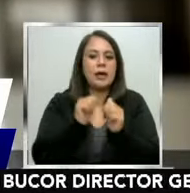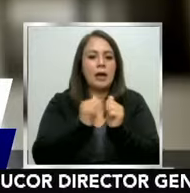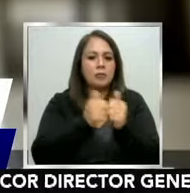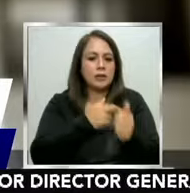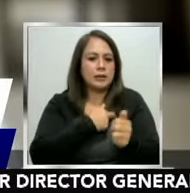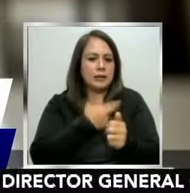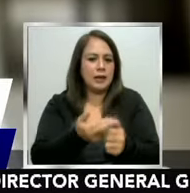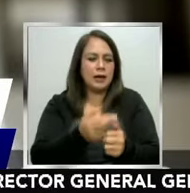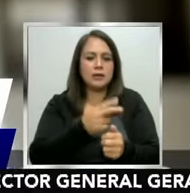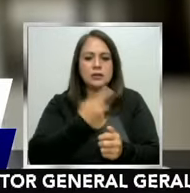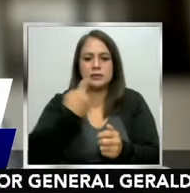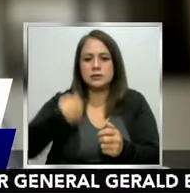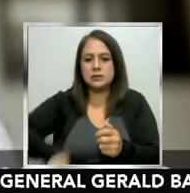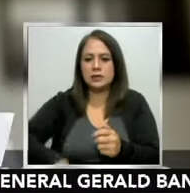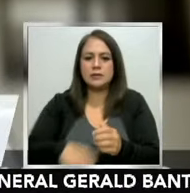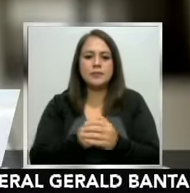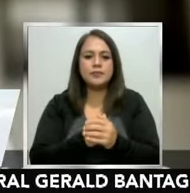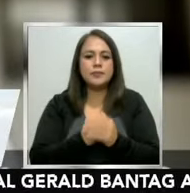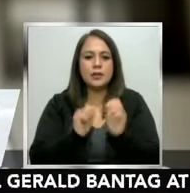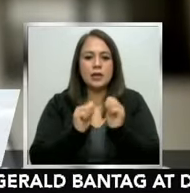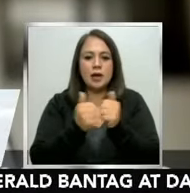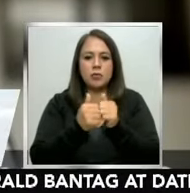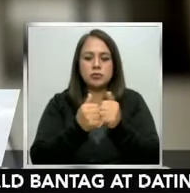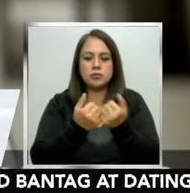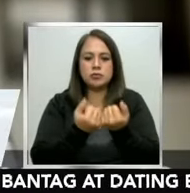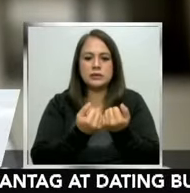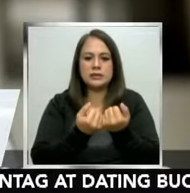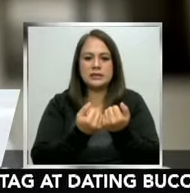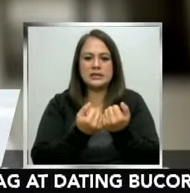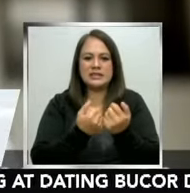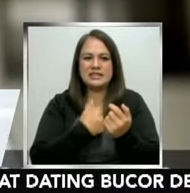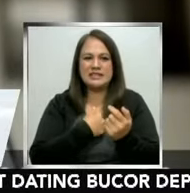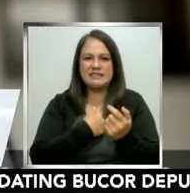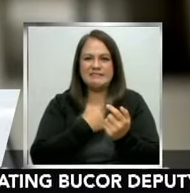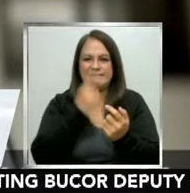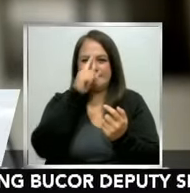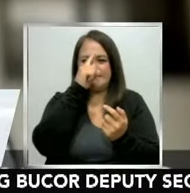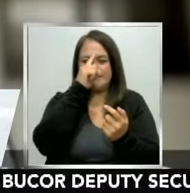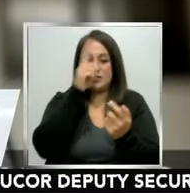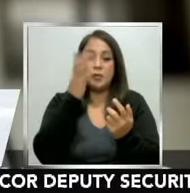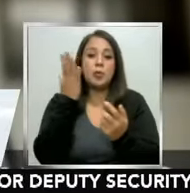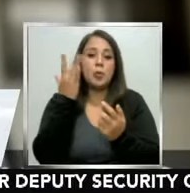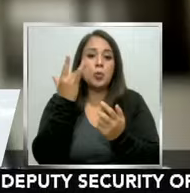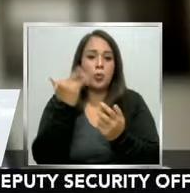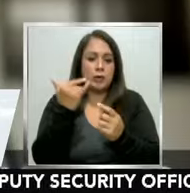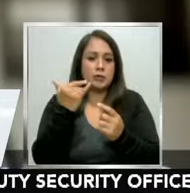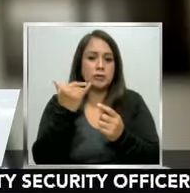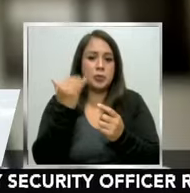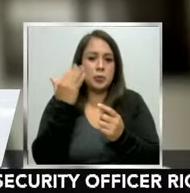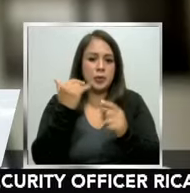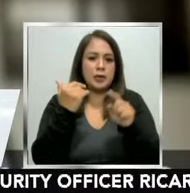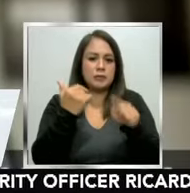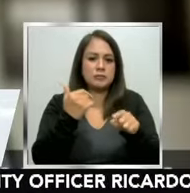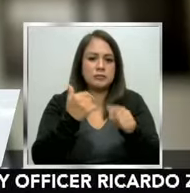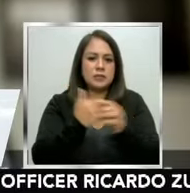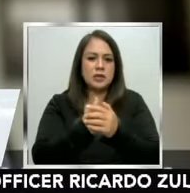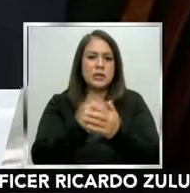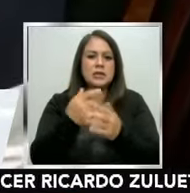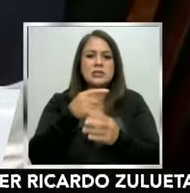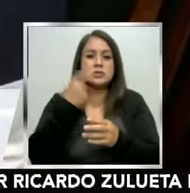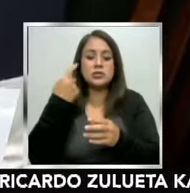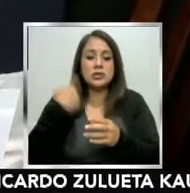siya hindi gagalitin o hindi siya maasar. Because we've tried it and it backfired. China continues to be